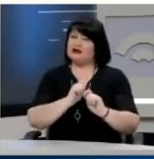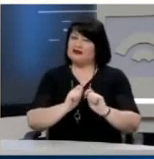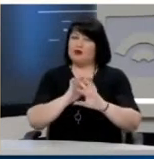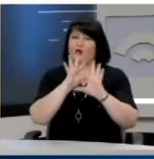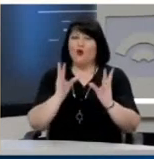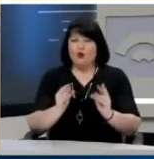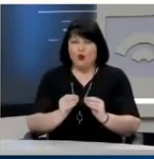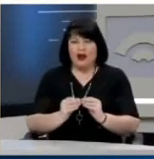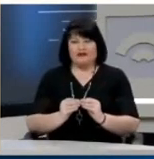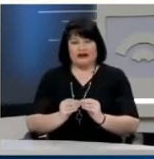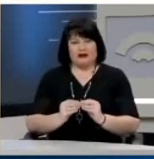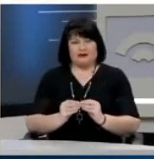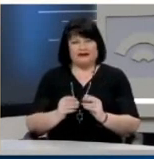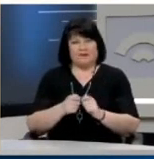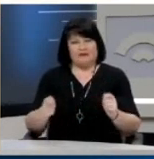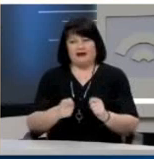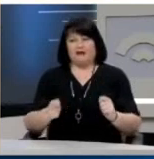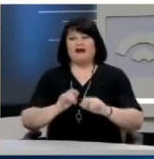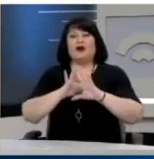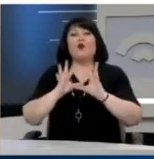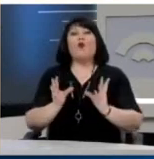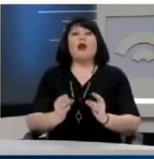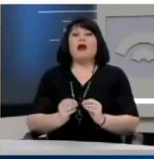αυτά, κυρίες και κύριοι συνάδελφοι, όλα αυτά